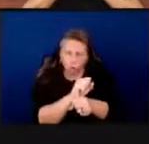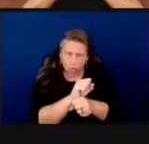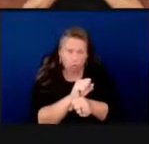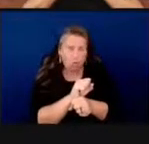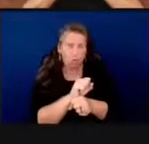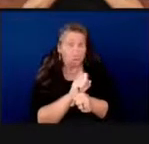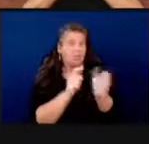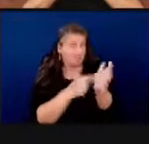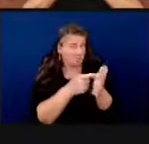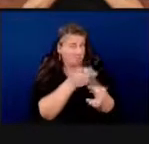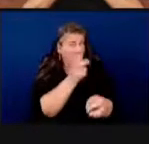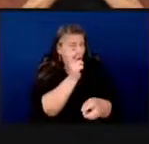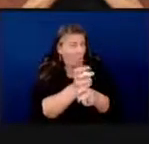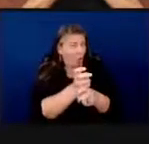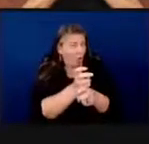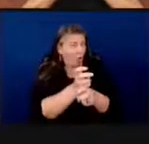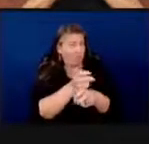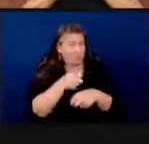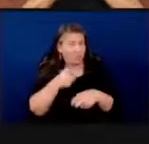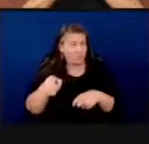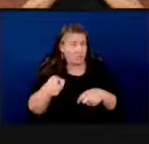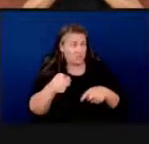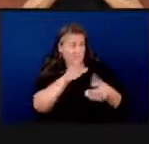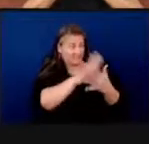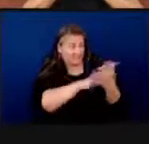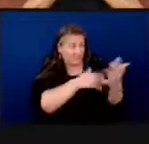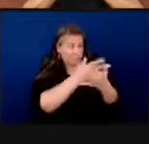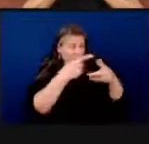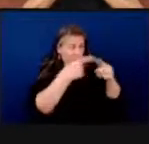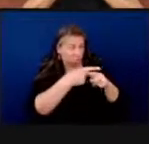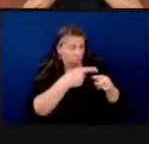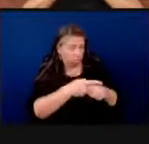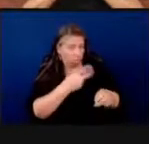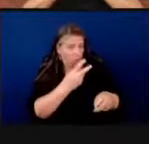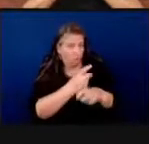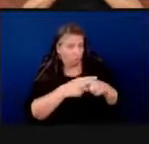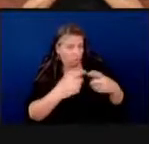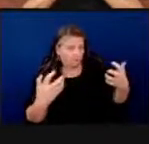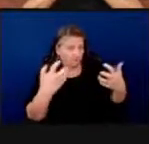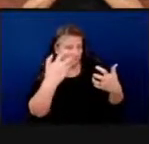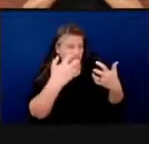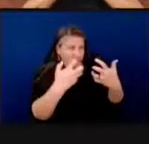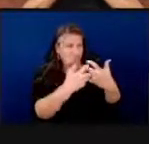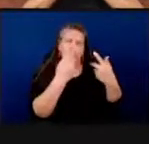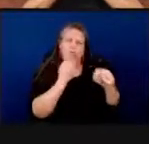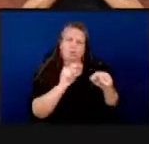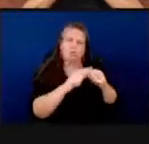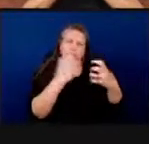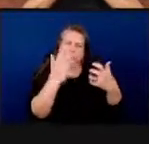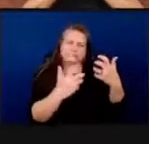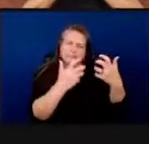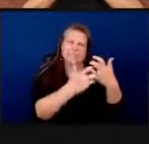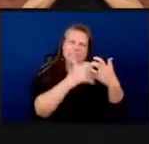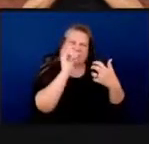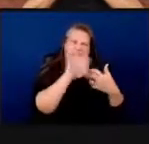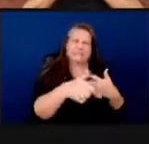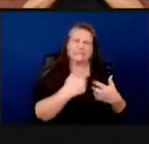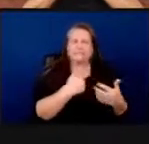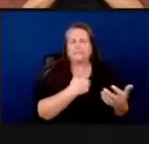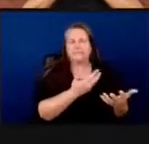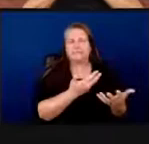swala la fedha kwa kweli ni muhimu sana. Na ni hayo tu kwa sasa,